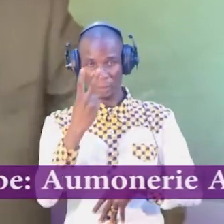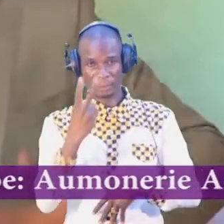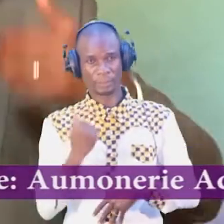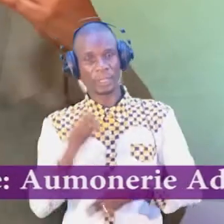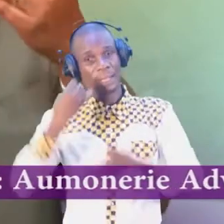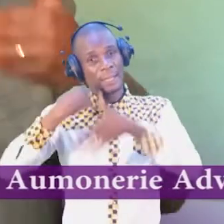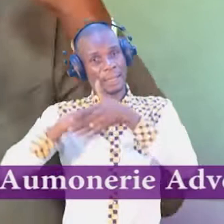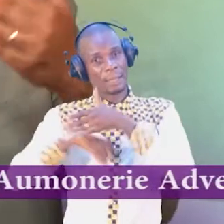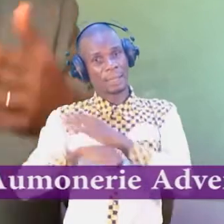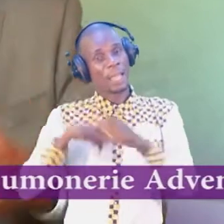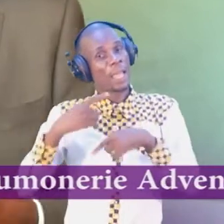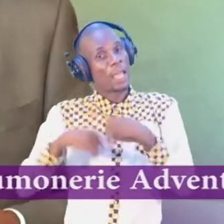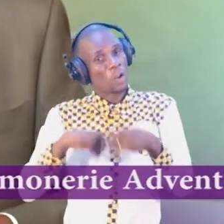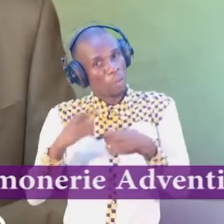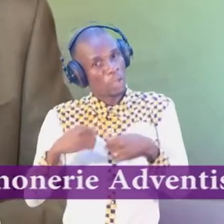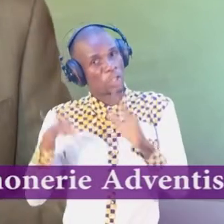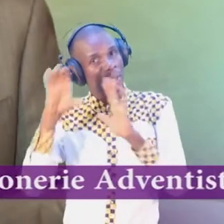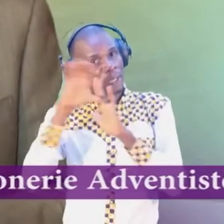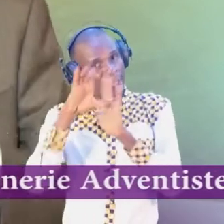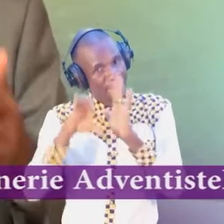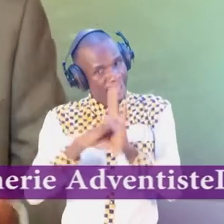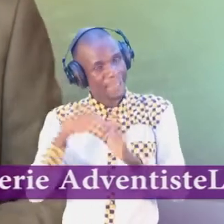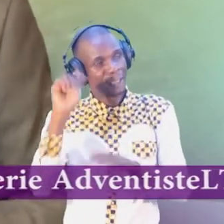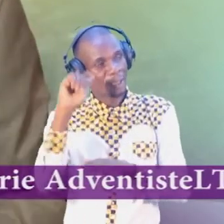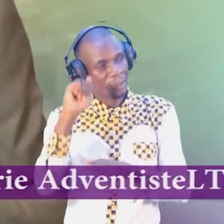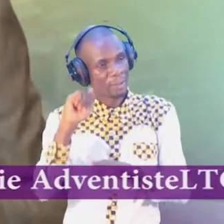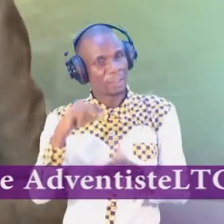mpo na kobikisama te, kasi mpo ete bosi bobikisami.